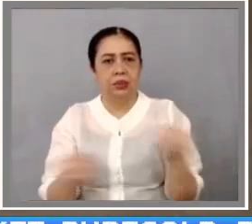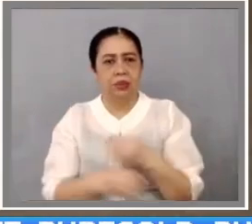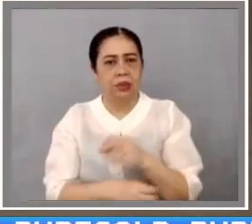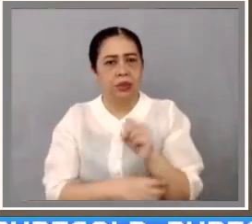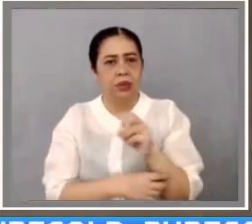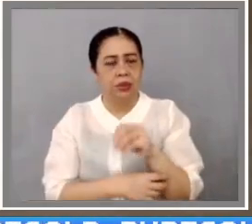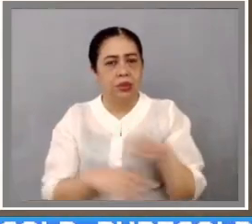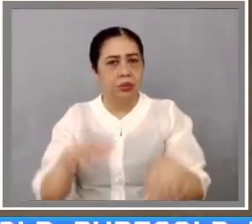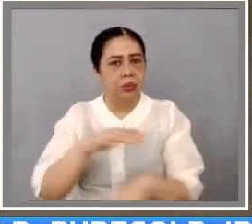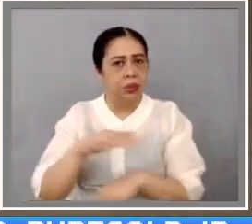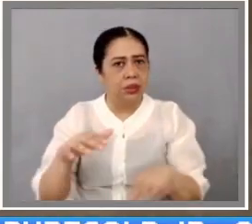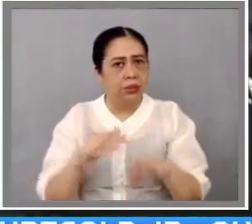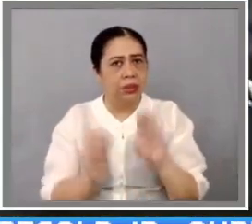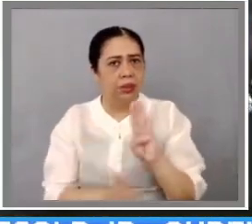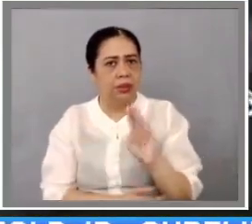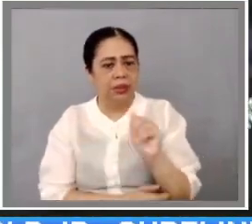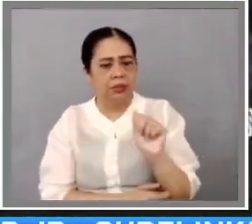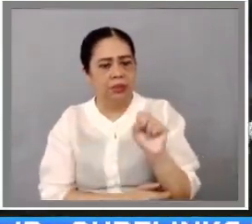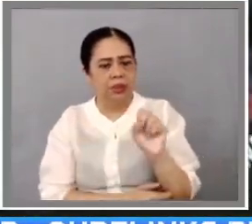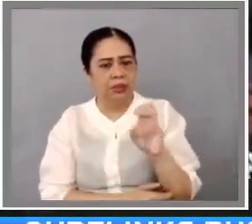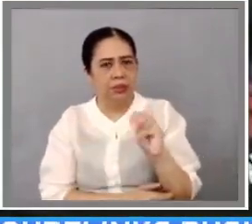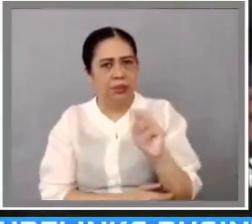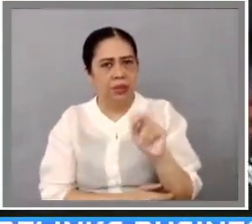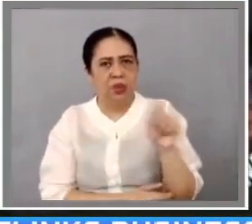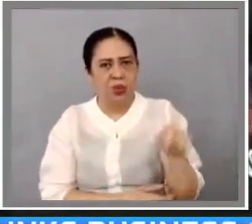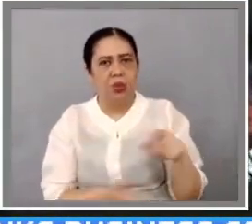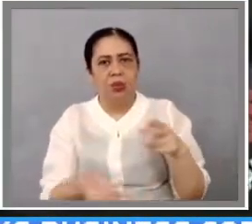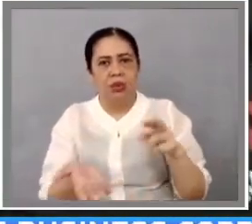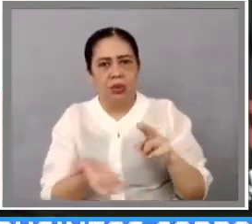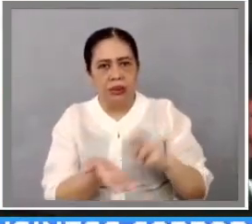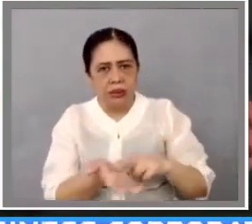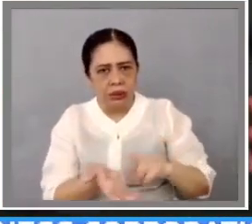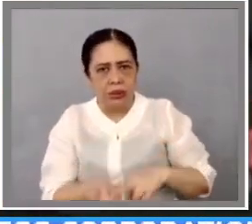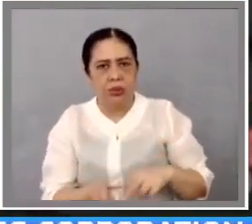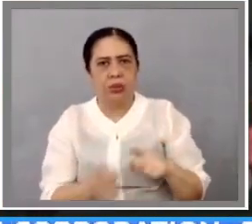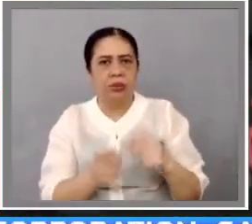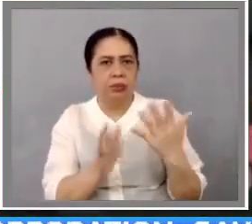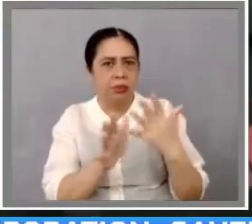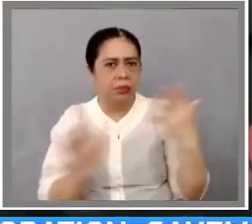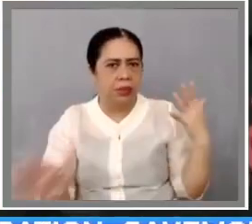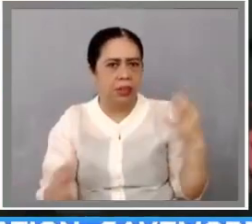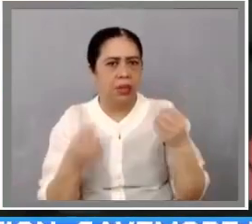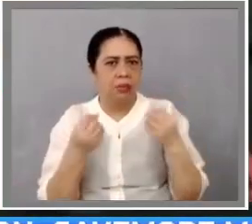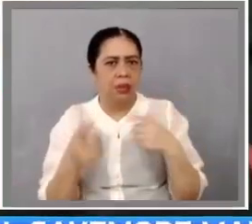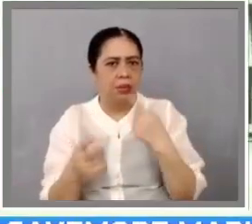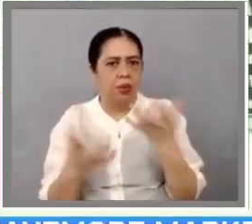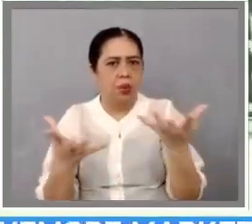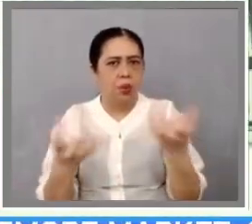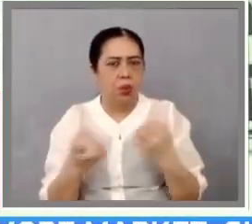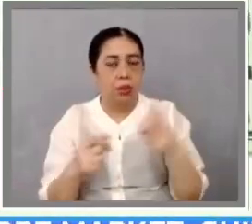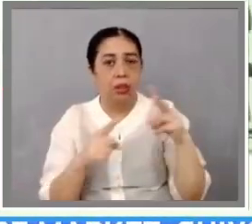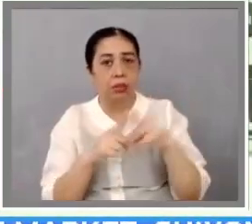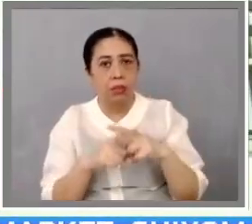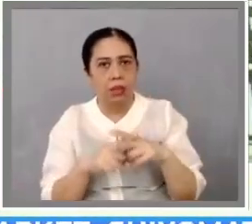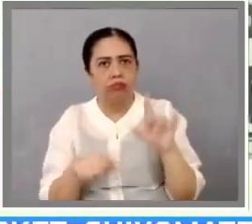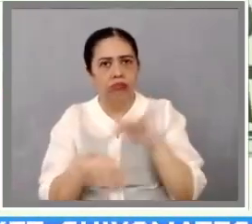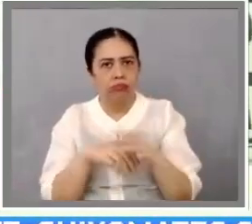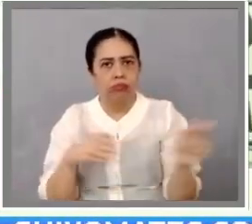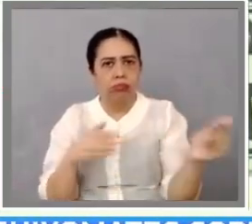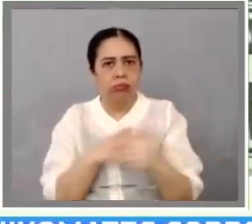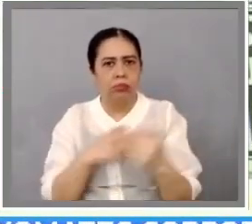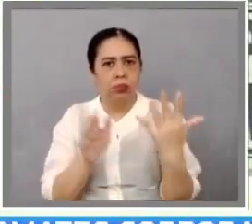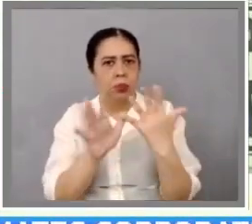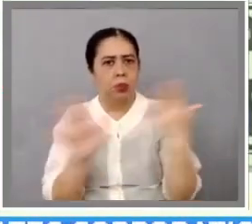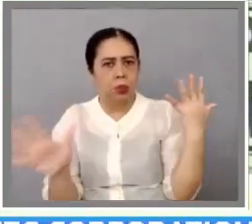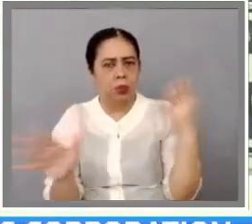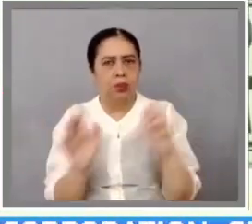yung registration at dun din nagsimula yung pila. Marami sa mga gustong mag-apply, maaga pa lang ay nakapila na. Katulad nung